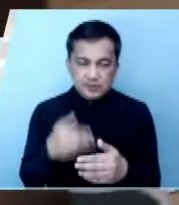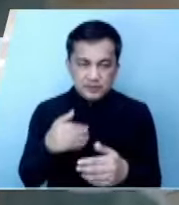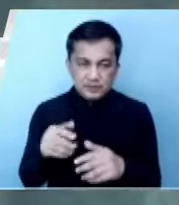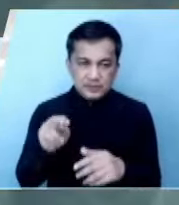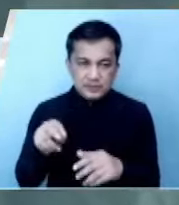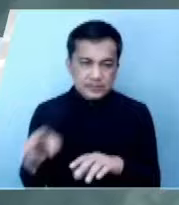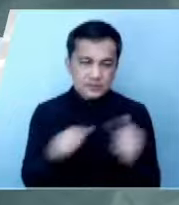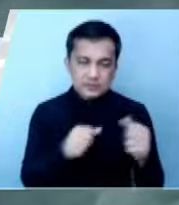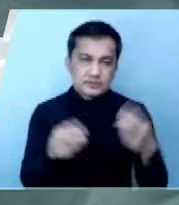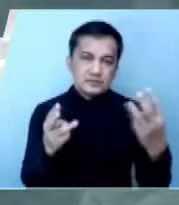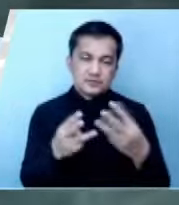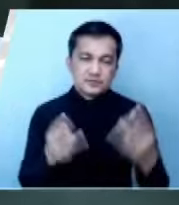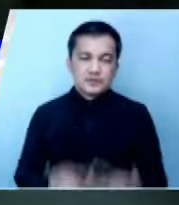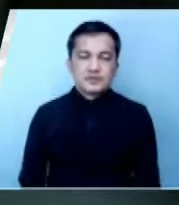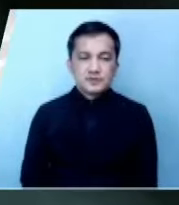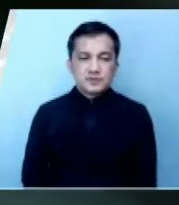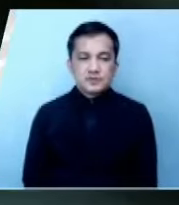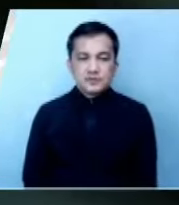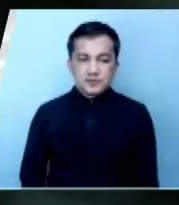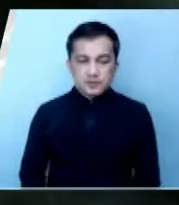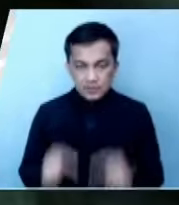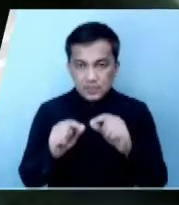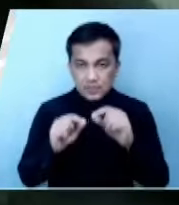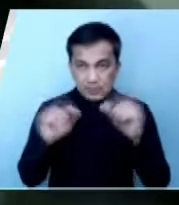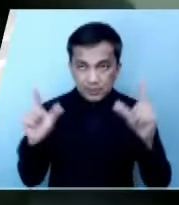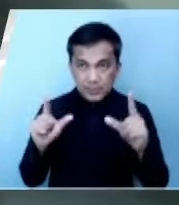gera. Nabigla na lang po kami na